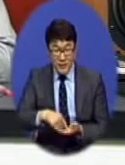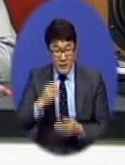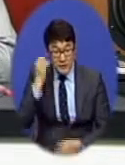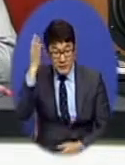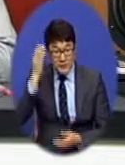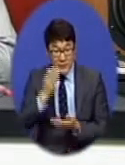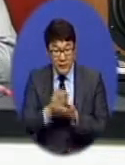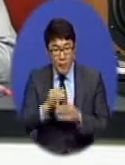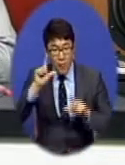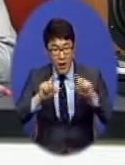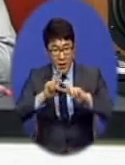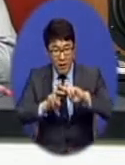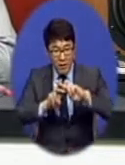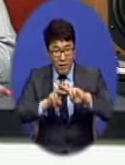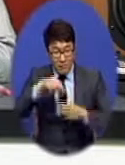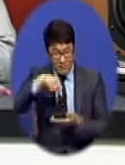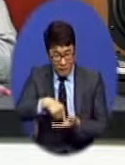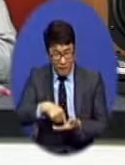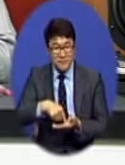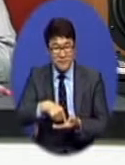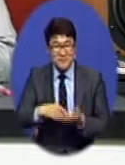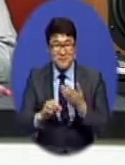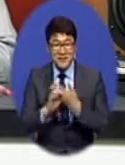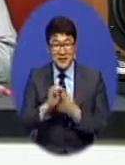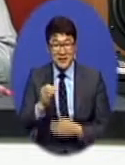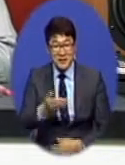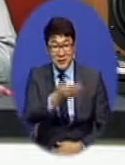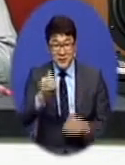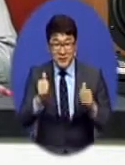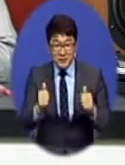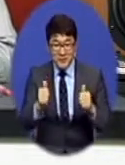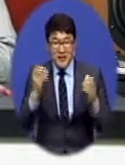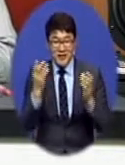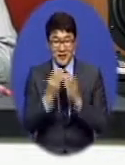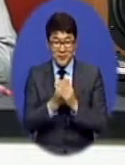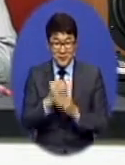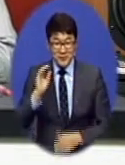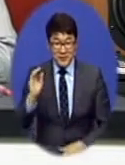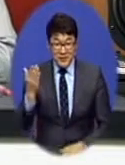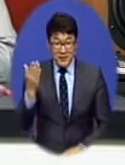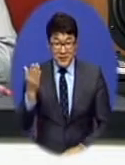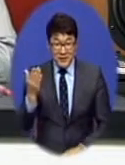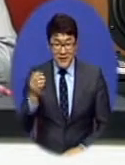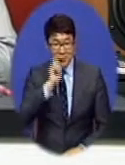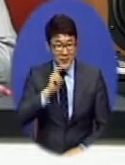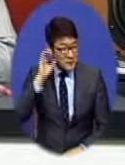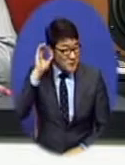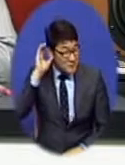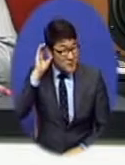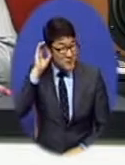그 다음에 우물정자 버튼을 네. 꾹 누르시면 시청자 심사가 완료됩니다. 자, 그럼 노래